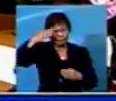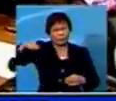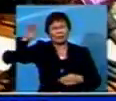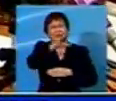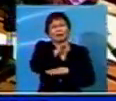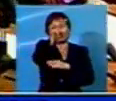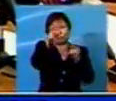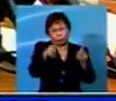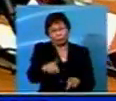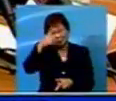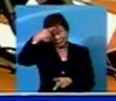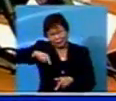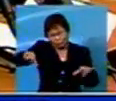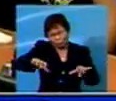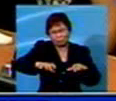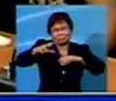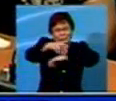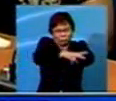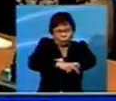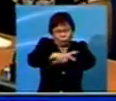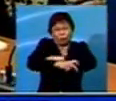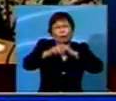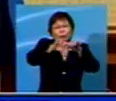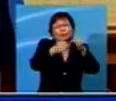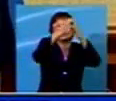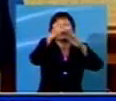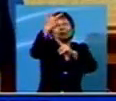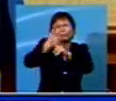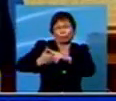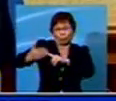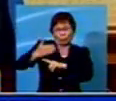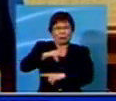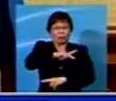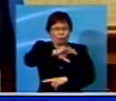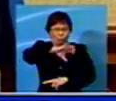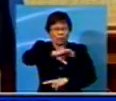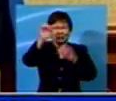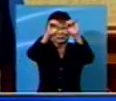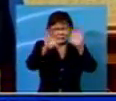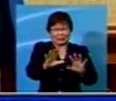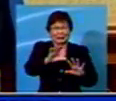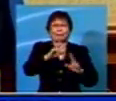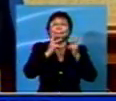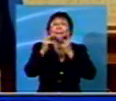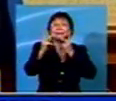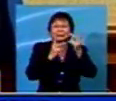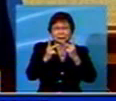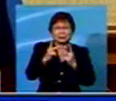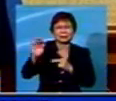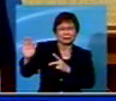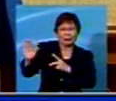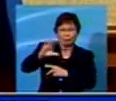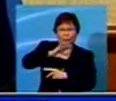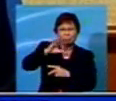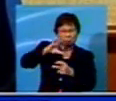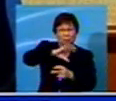mereka aktif melakukan jenayah pecah rumah sejak a bulan lalu jelas ketua polis daerah Shah Alam superintenden azizman alias pihaknya